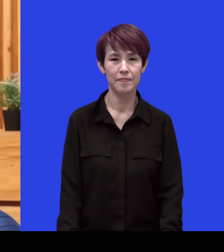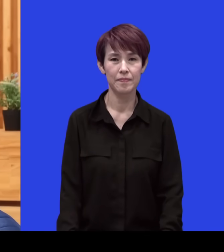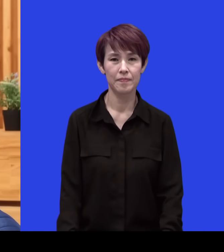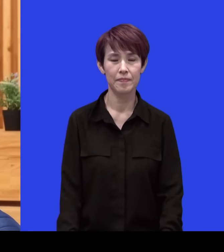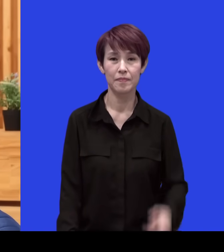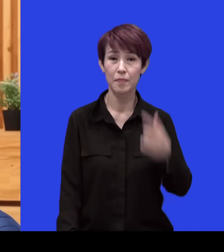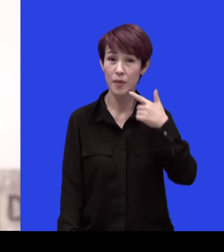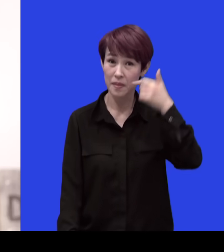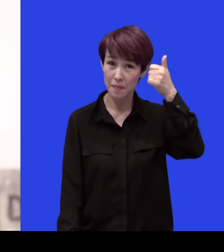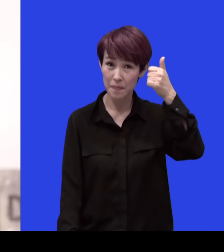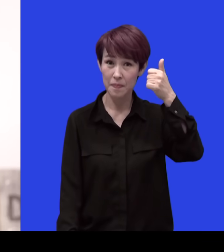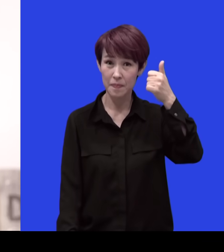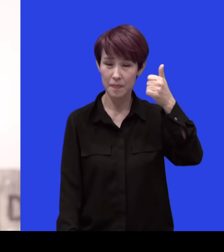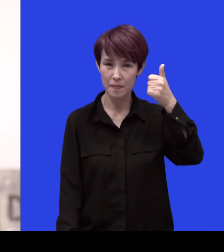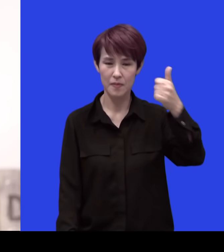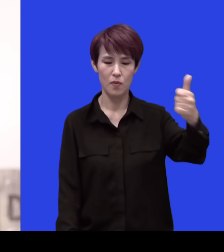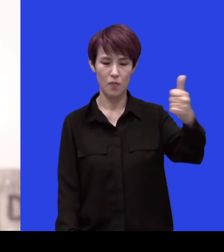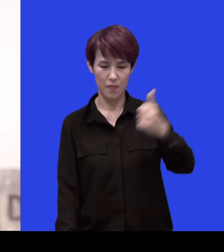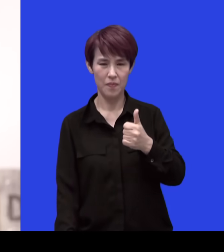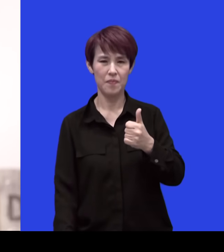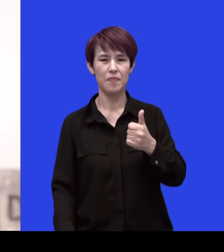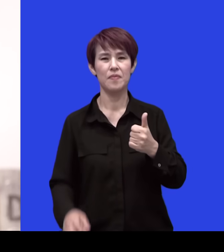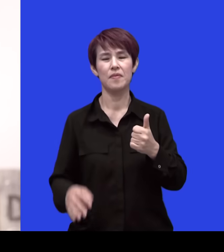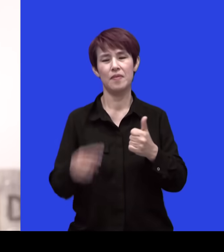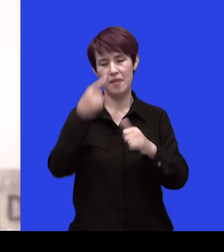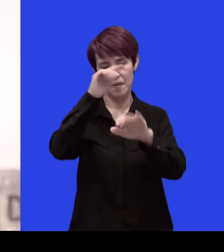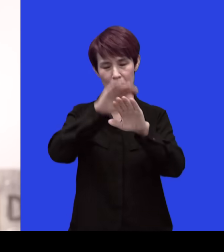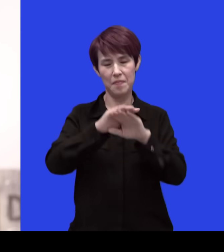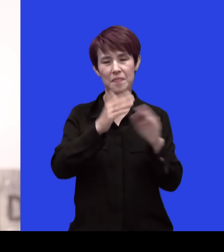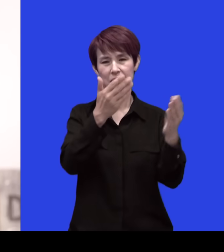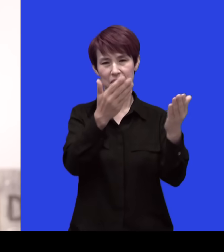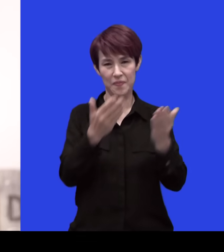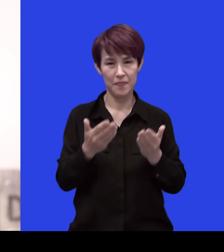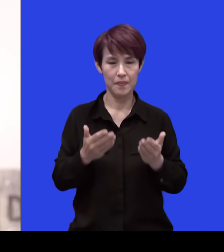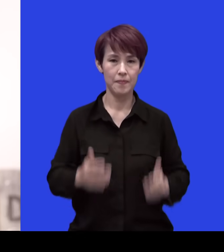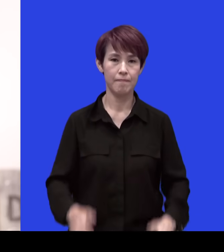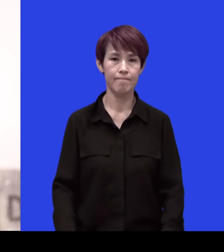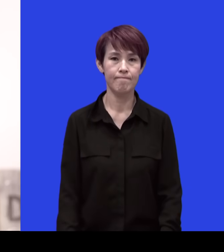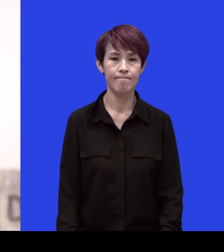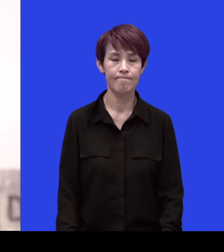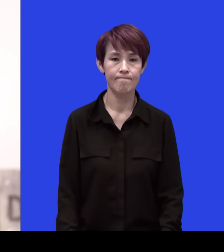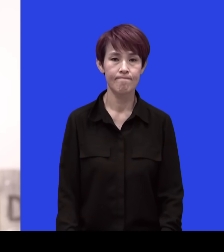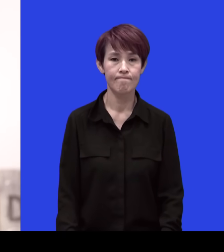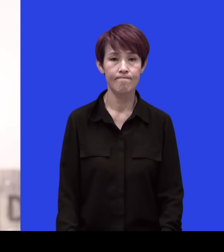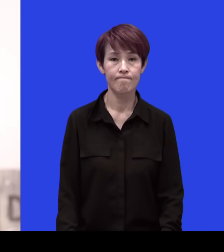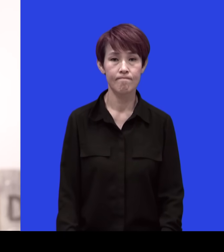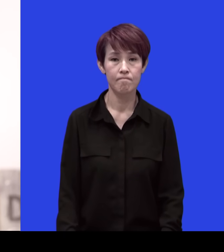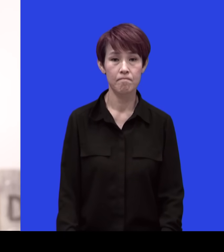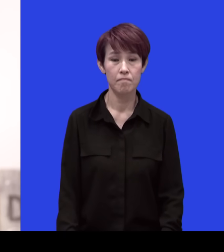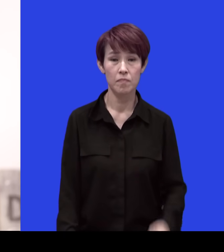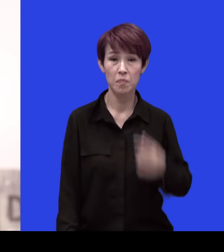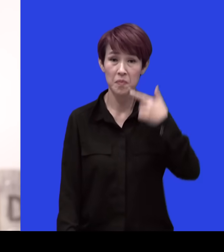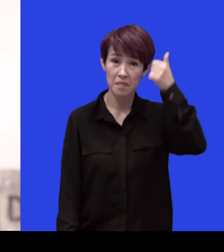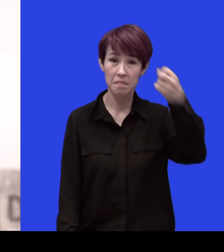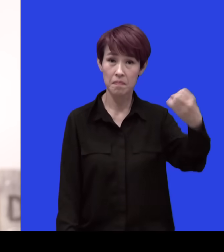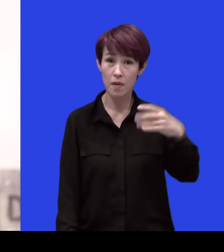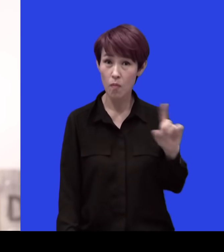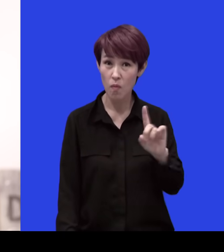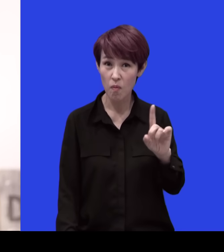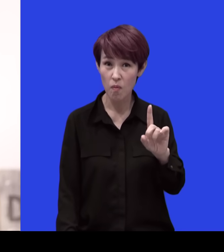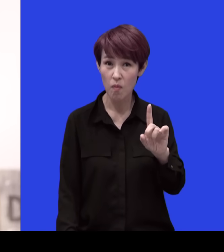그 담임 목사님이 오셔가지고 예배 드리고. 예. 근데 그 자리에서